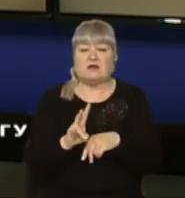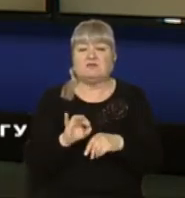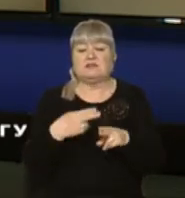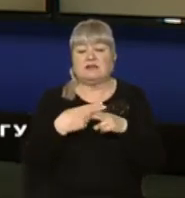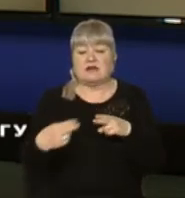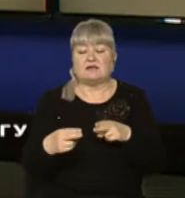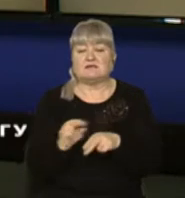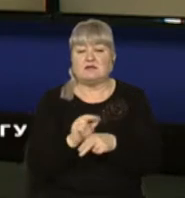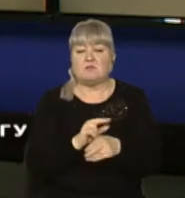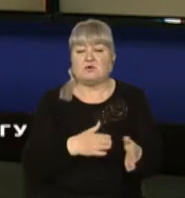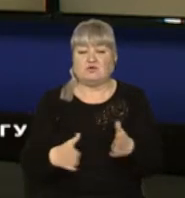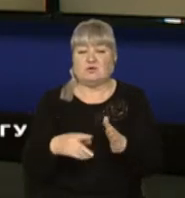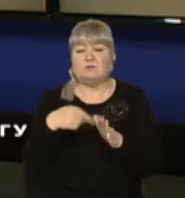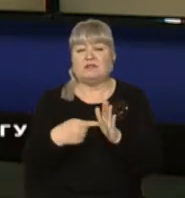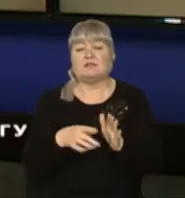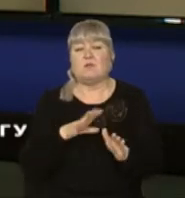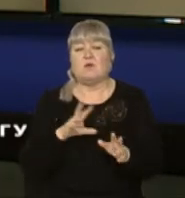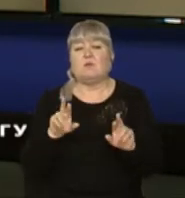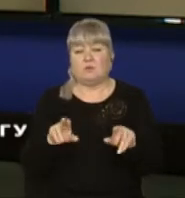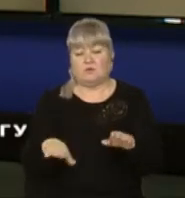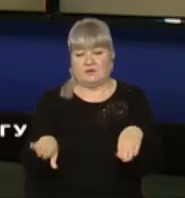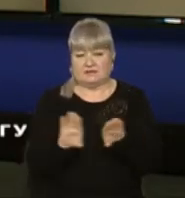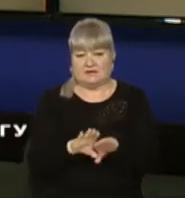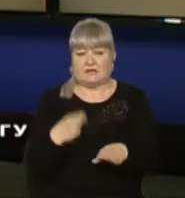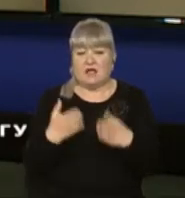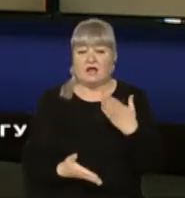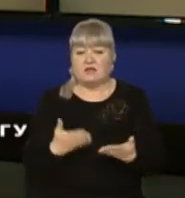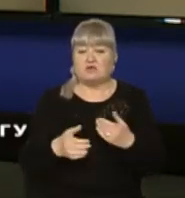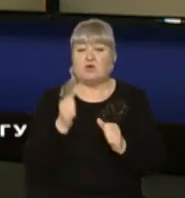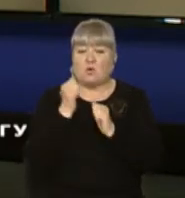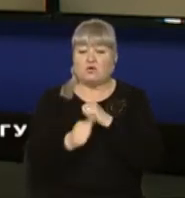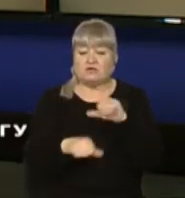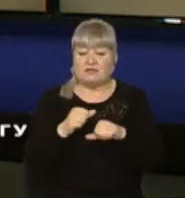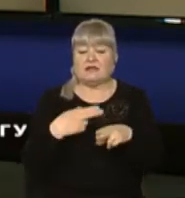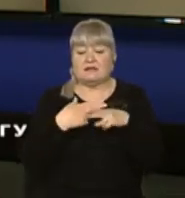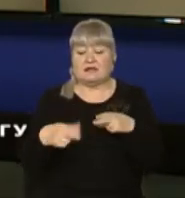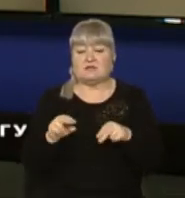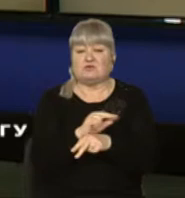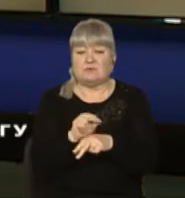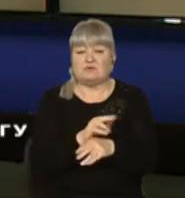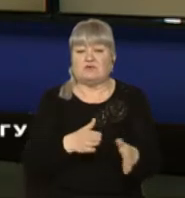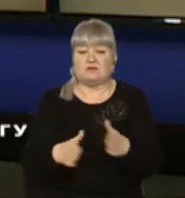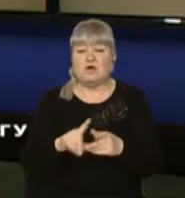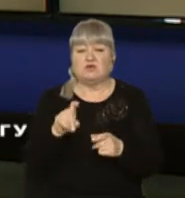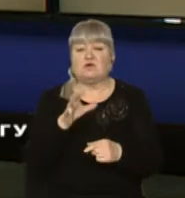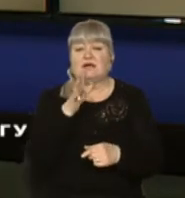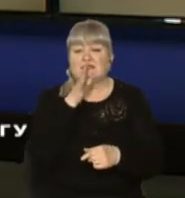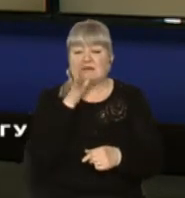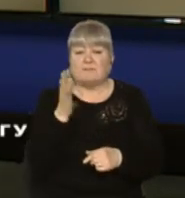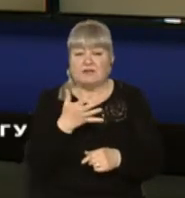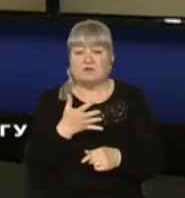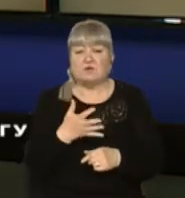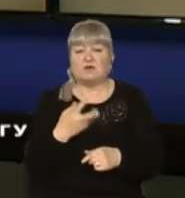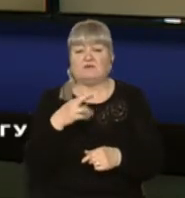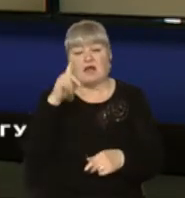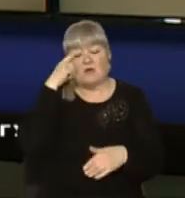то частково питань було б закрито. Якщо кожен рік ремонтувати якісно дороги, то в місті Самбор за 5 років, я впевнений на